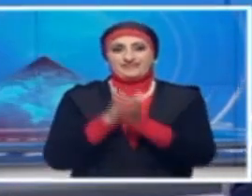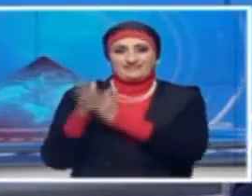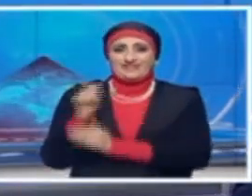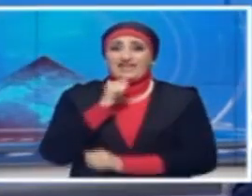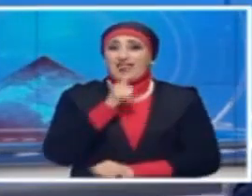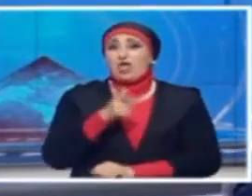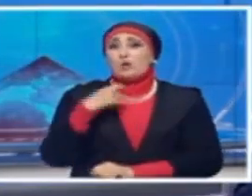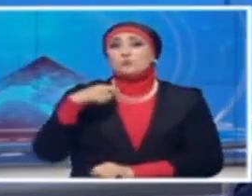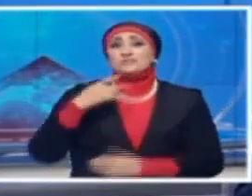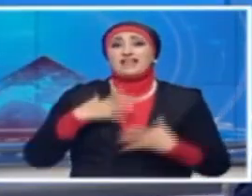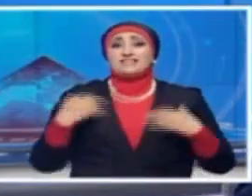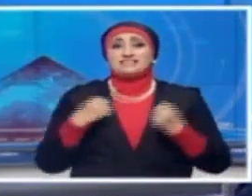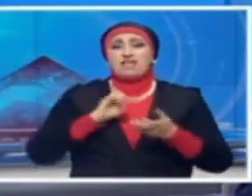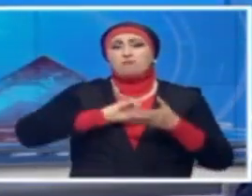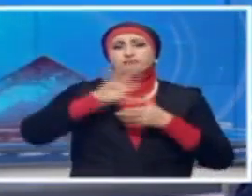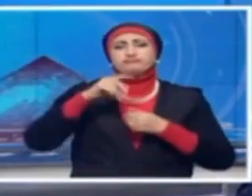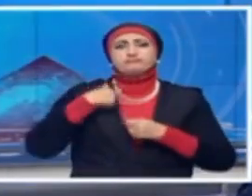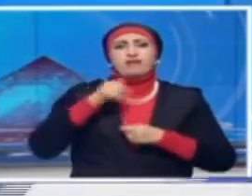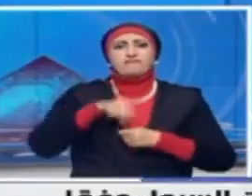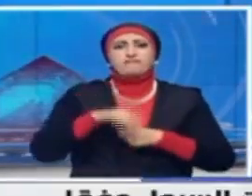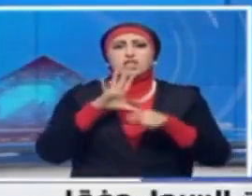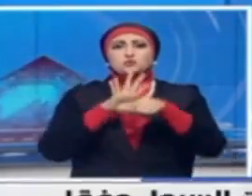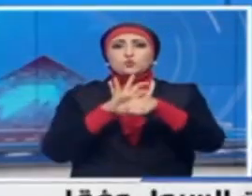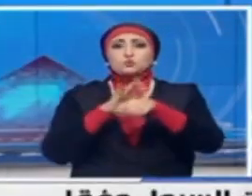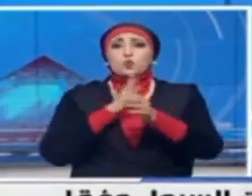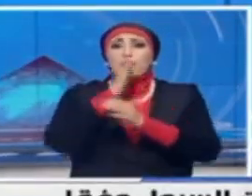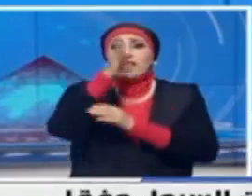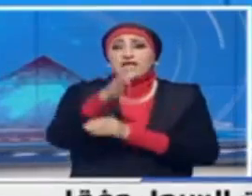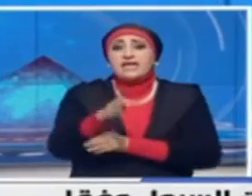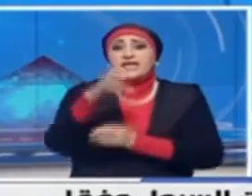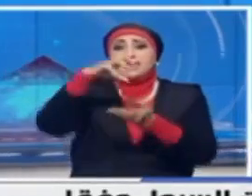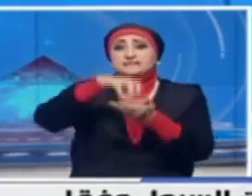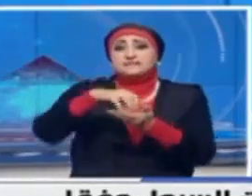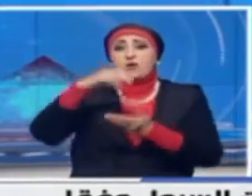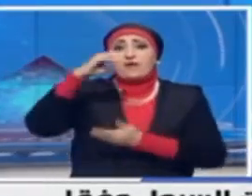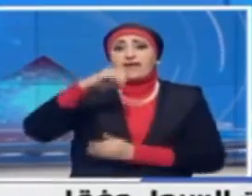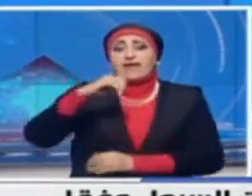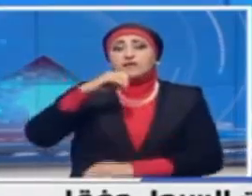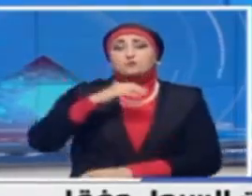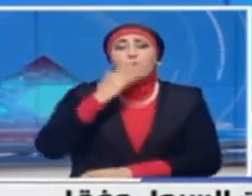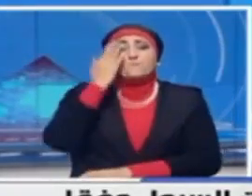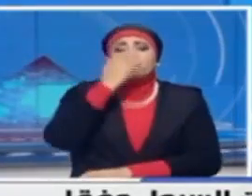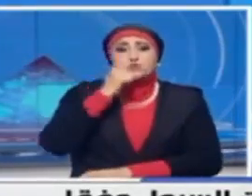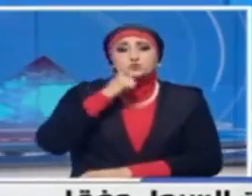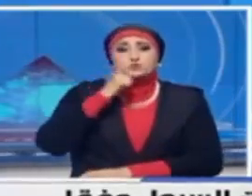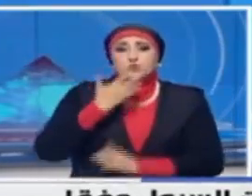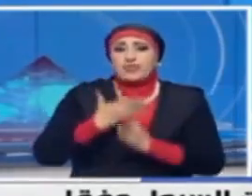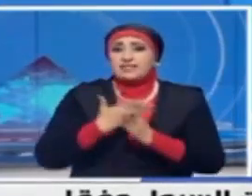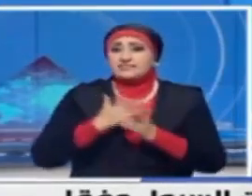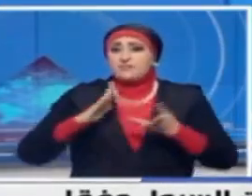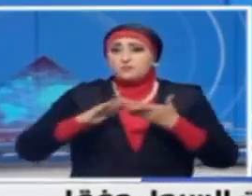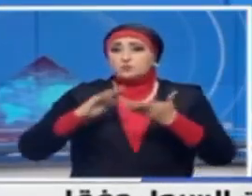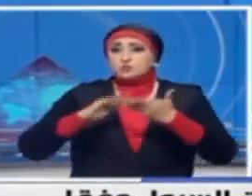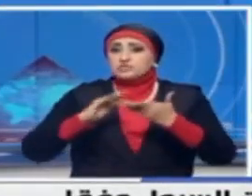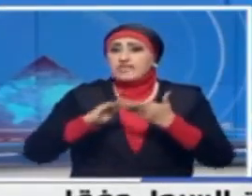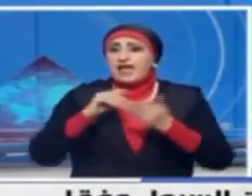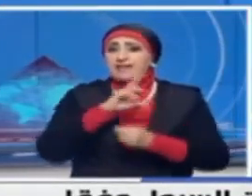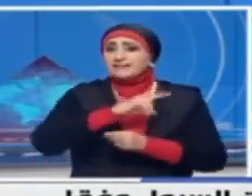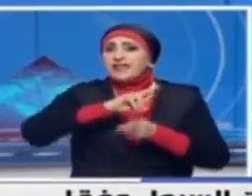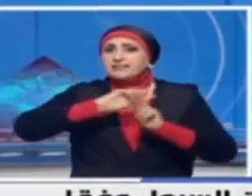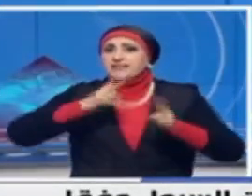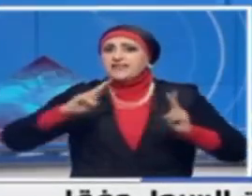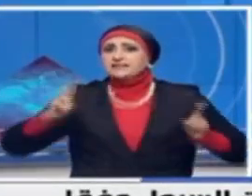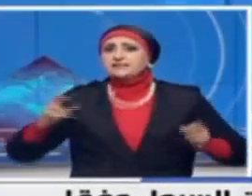أعلنت وزارة الصحة إرسال قافلة طبية إلى دولة جنوب السودان لتقديم الخدمات الإغاثية في مختلف